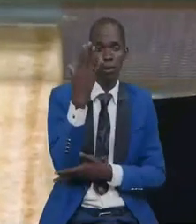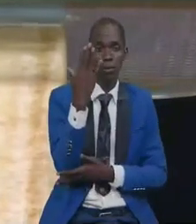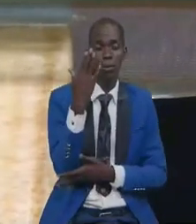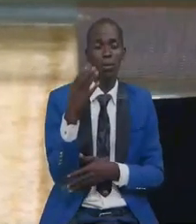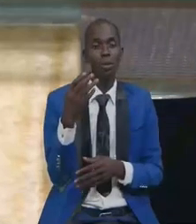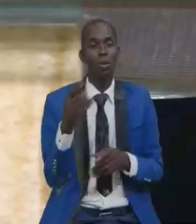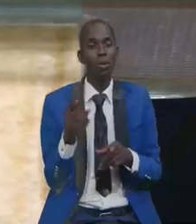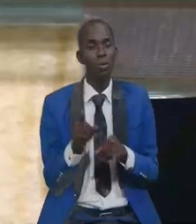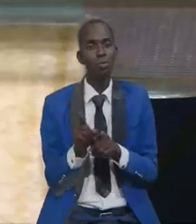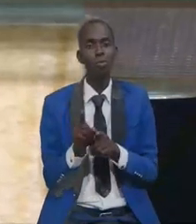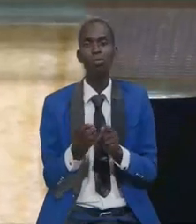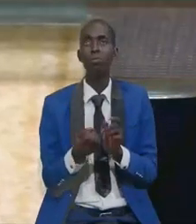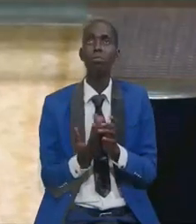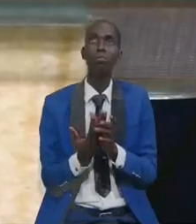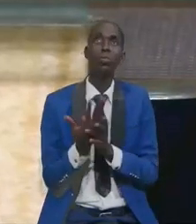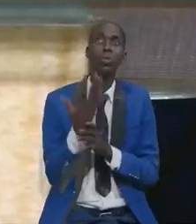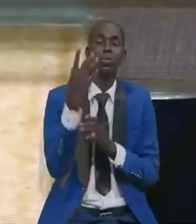points de la terre. »